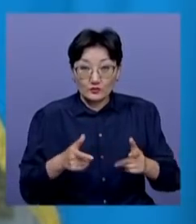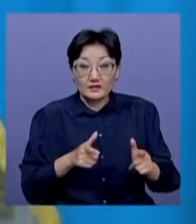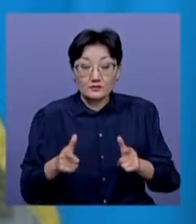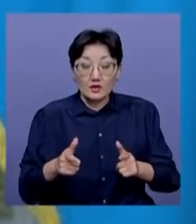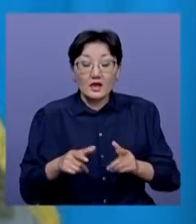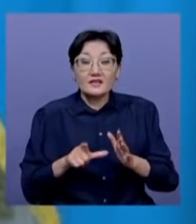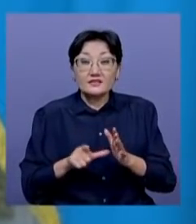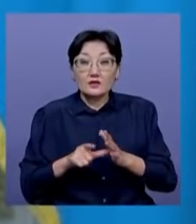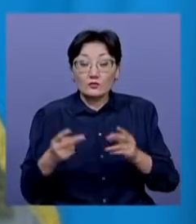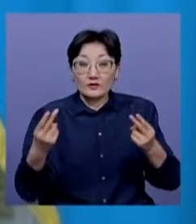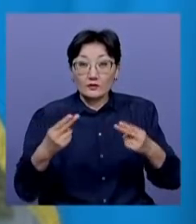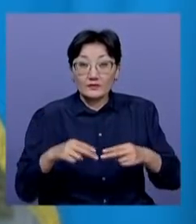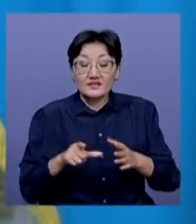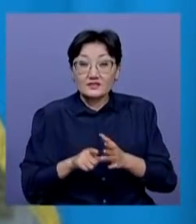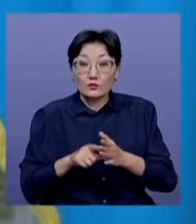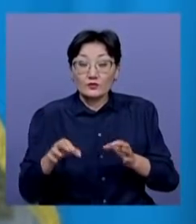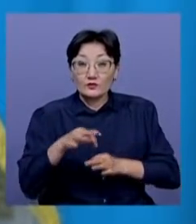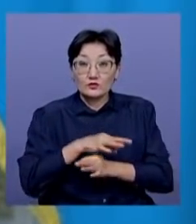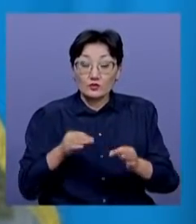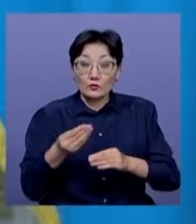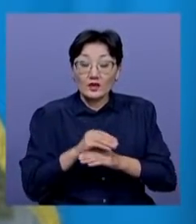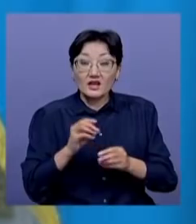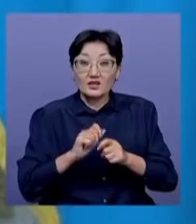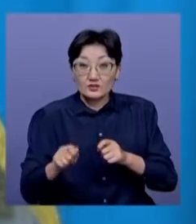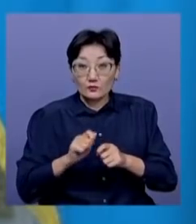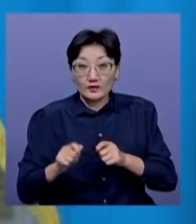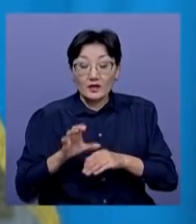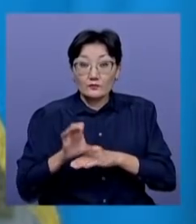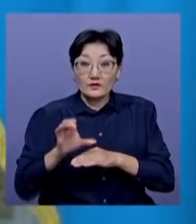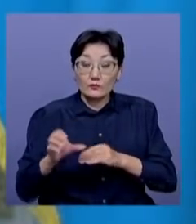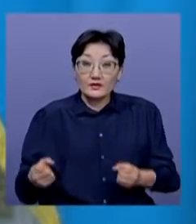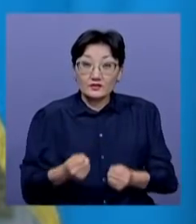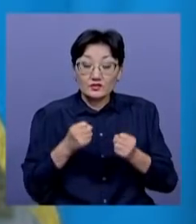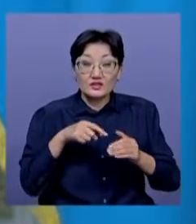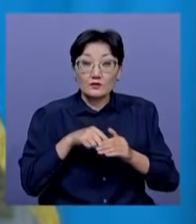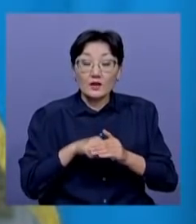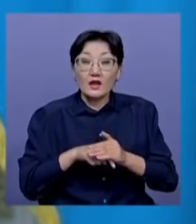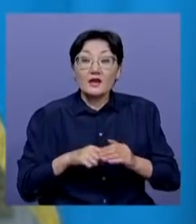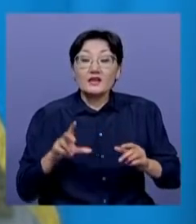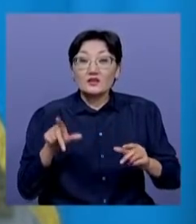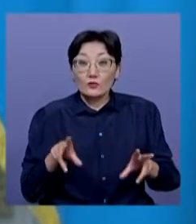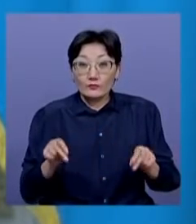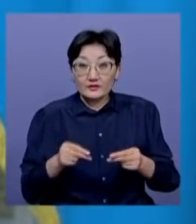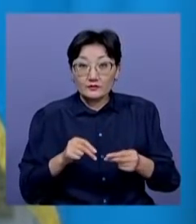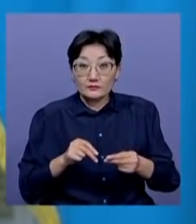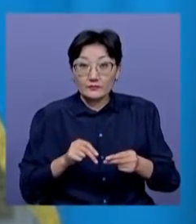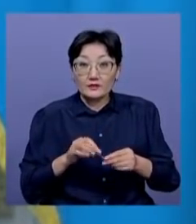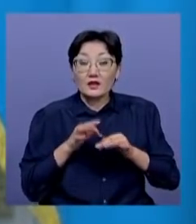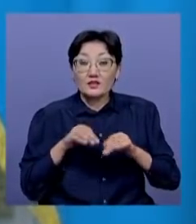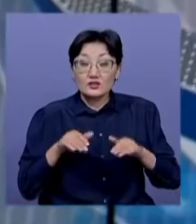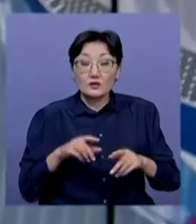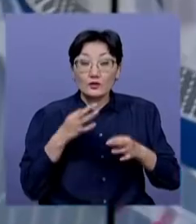ретте салық және кеден артықшылықтары, жобаларды қоса қаржыландыру, экспортты қолдаудың ішінара кепілдіктері мен тетіктерін айтуға болады.